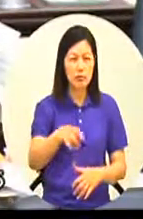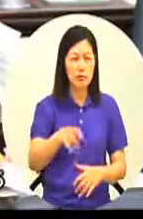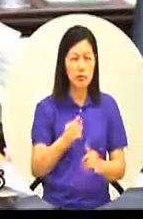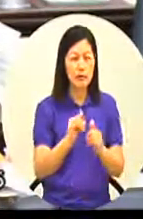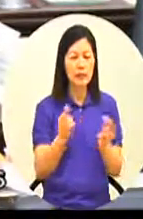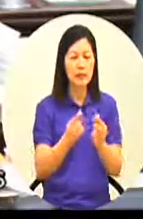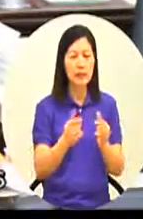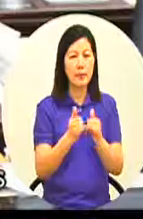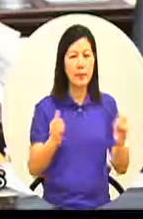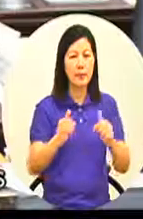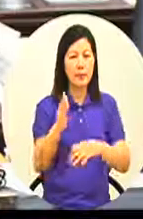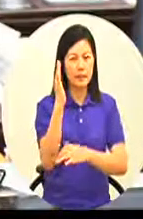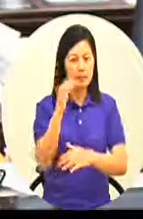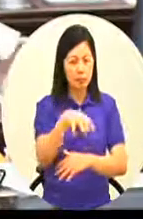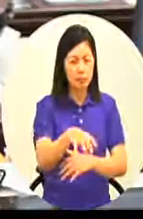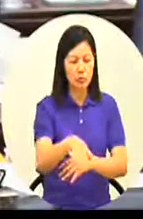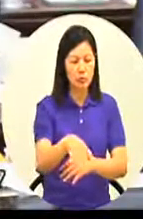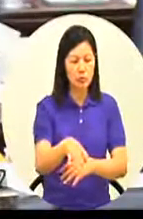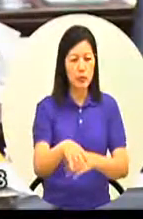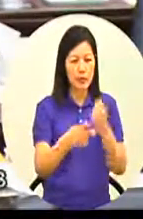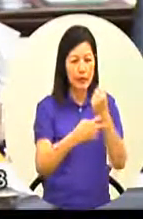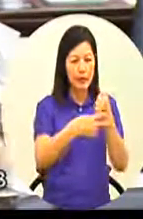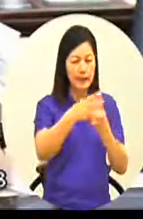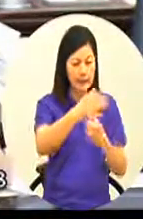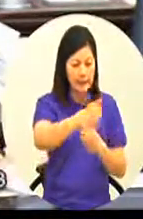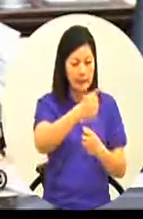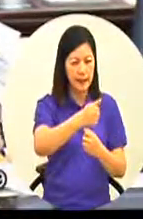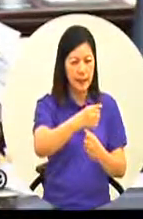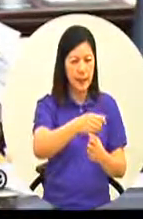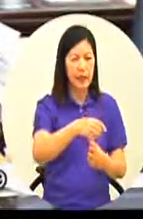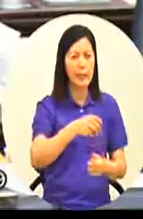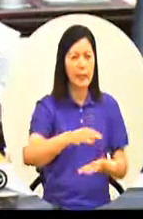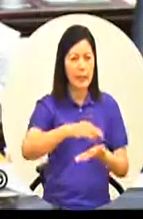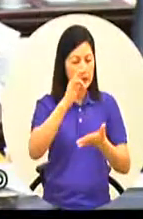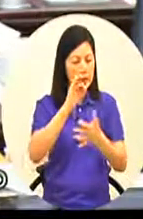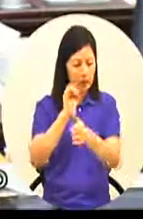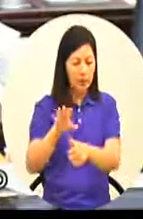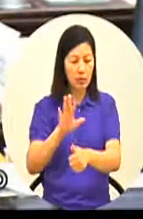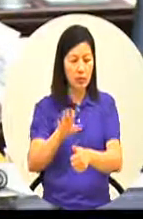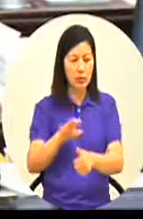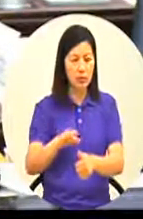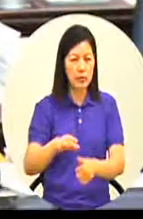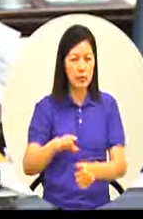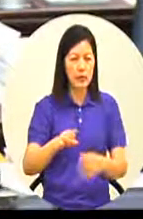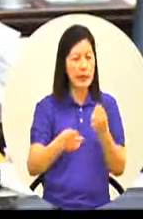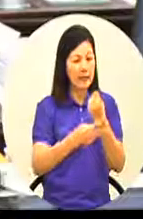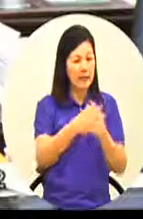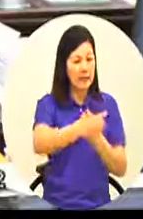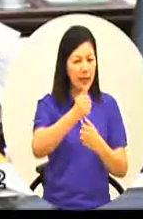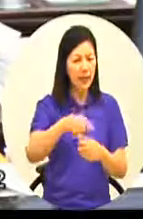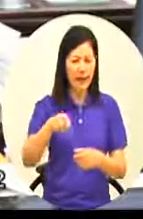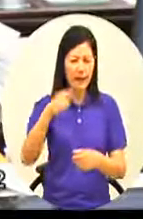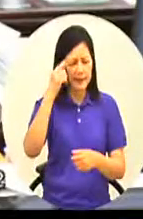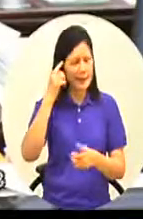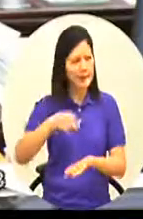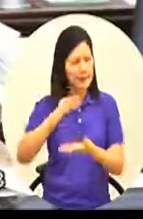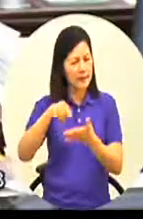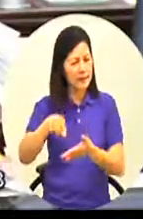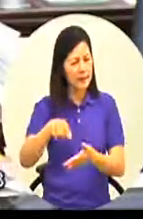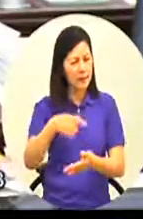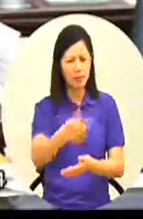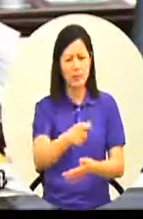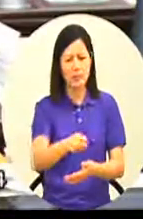有一个 正式的管道是里长 来建议的时候，那这个案子有可能当地的里长说，哎，我还是建议不是这个是第一